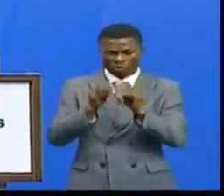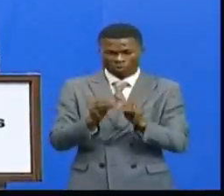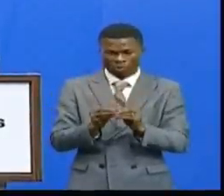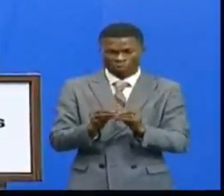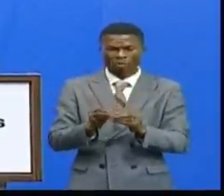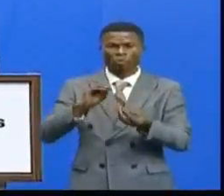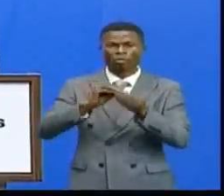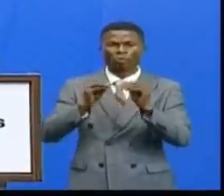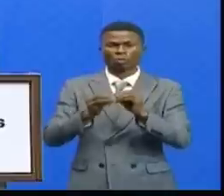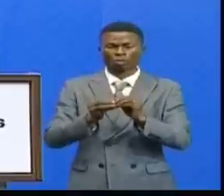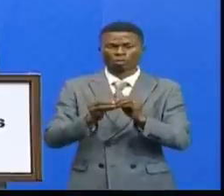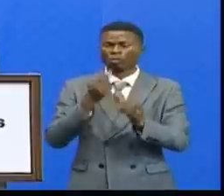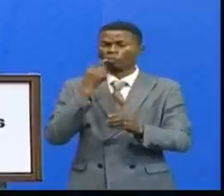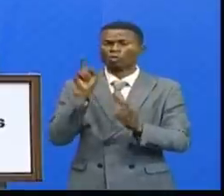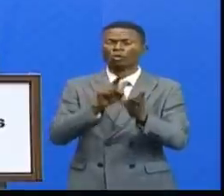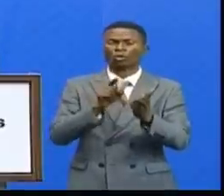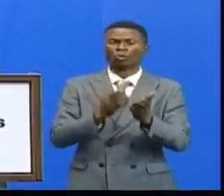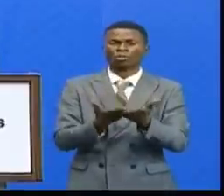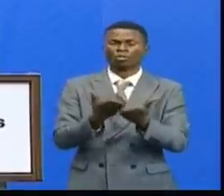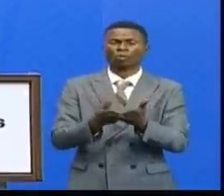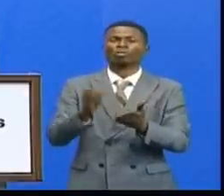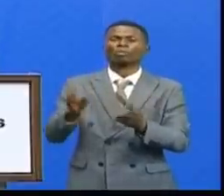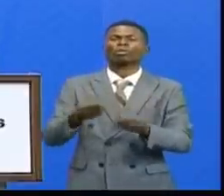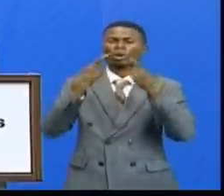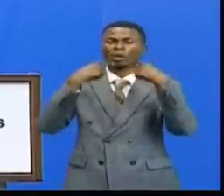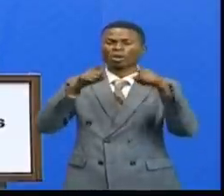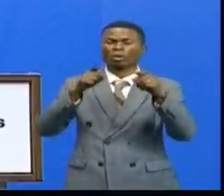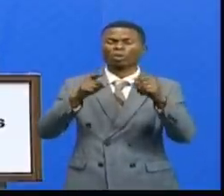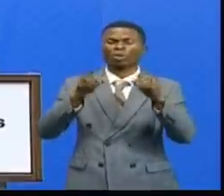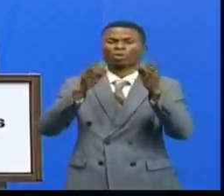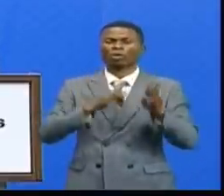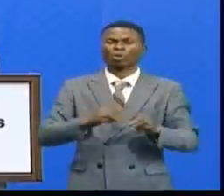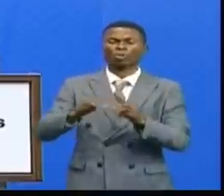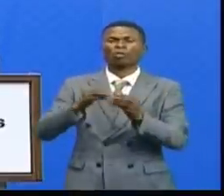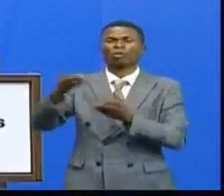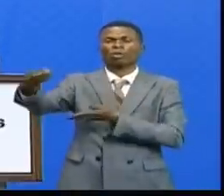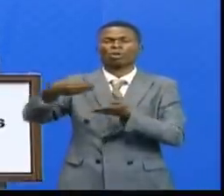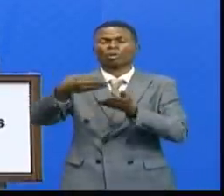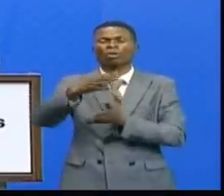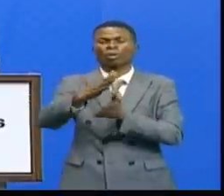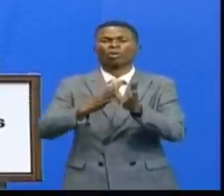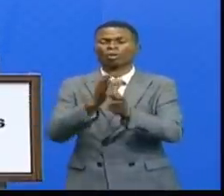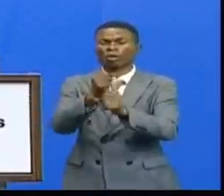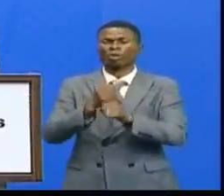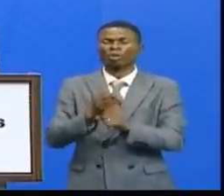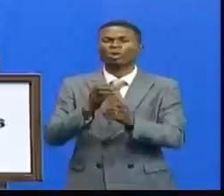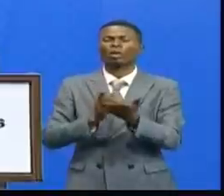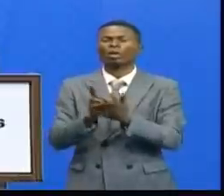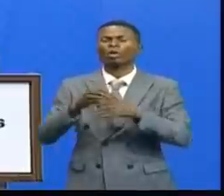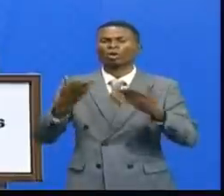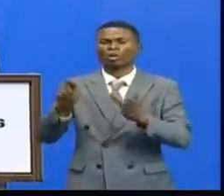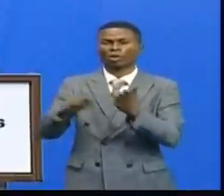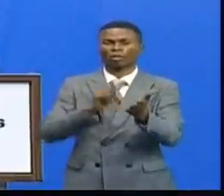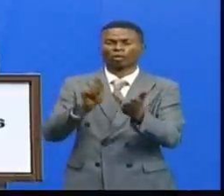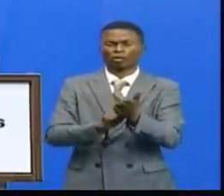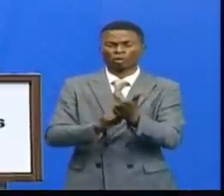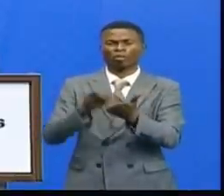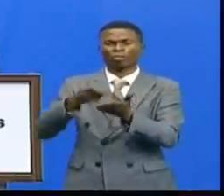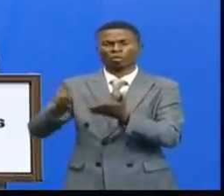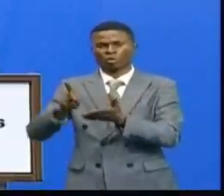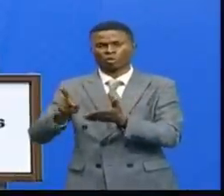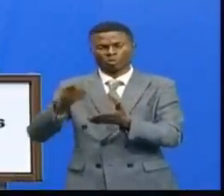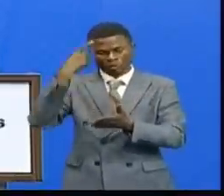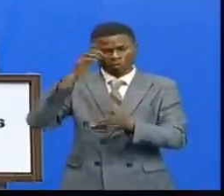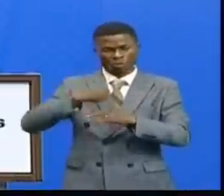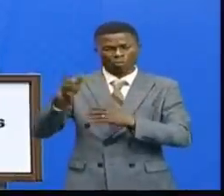les taux d'imposition, de fixer les modalités de perception de ces droits, taxes et redevances, et ce